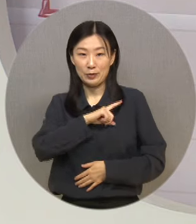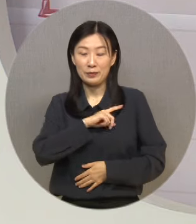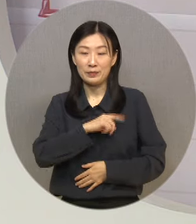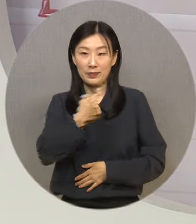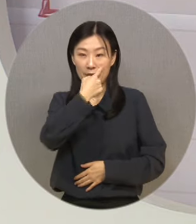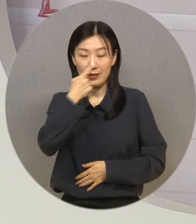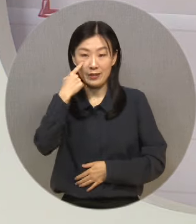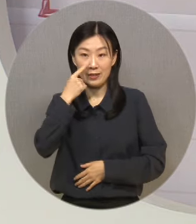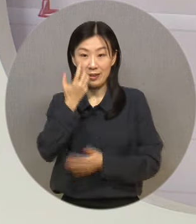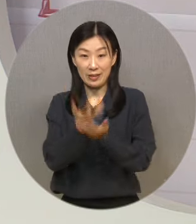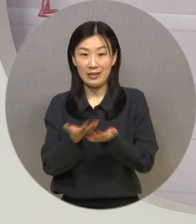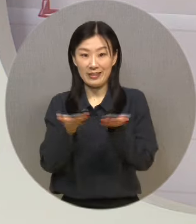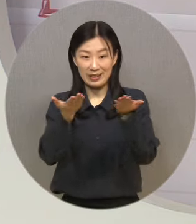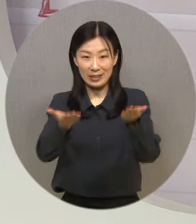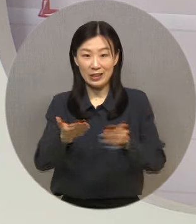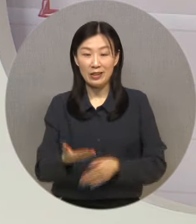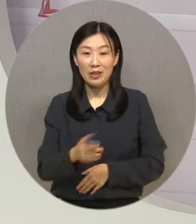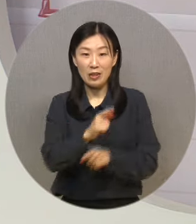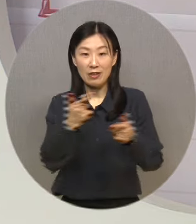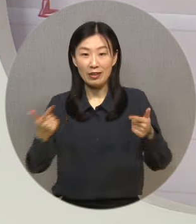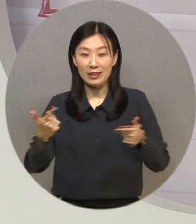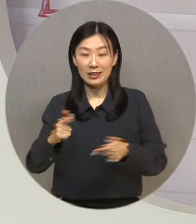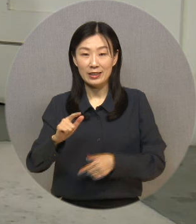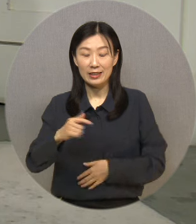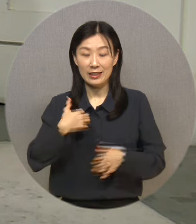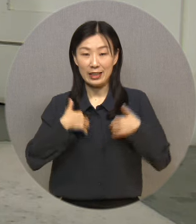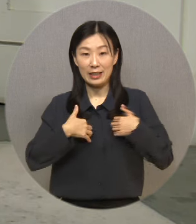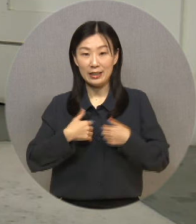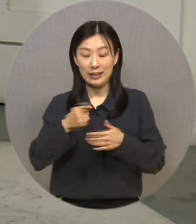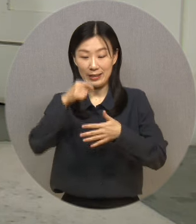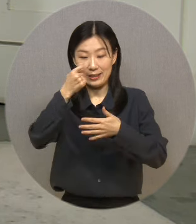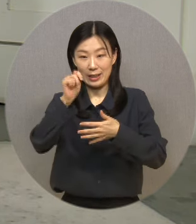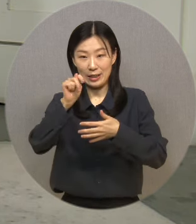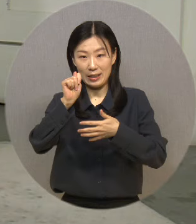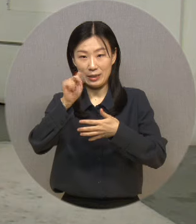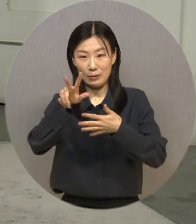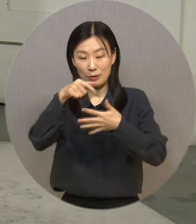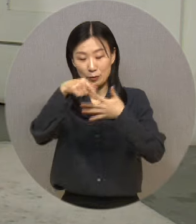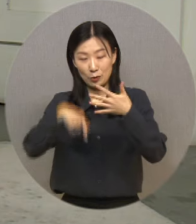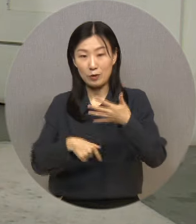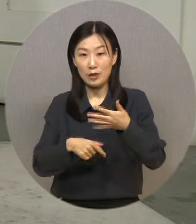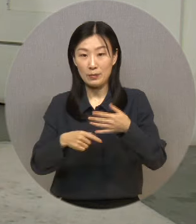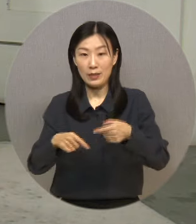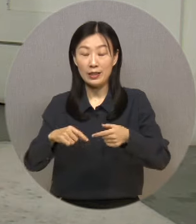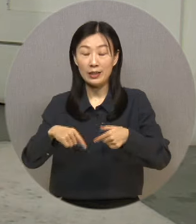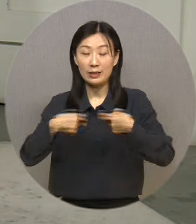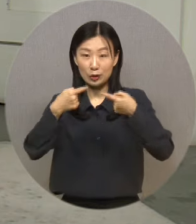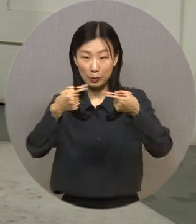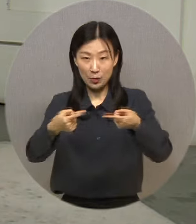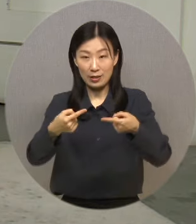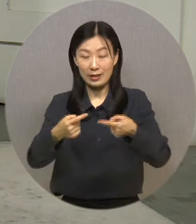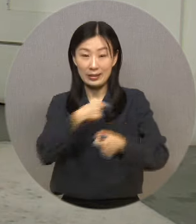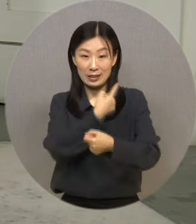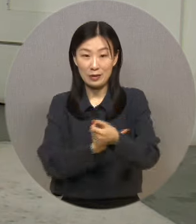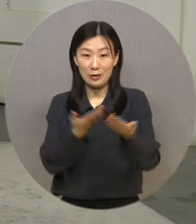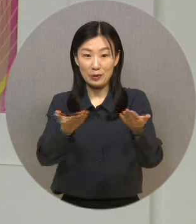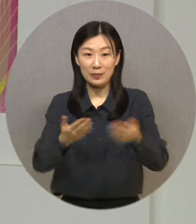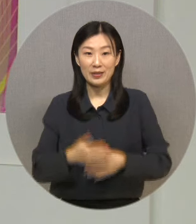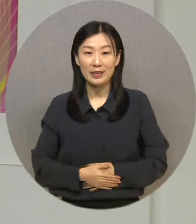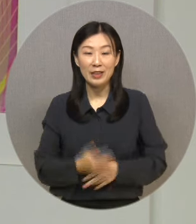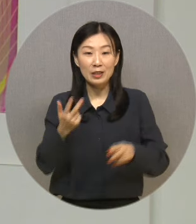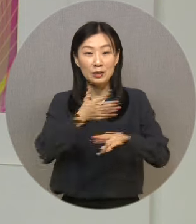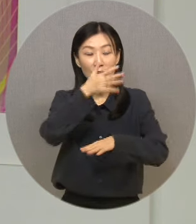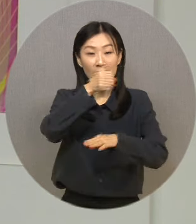각종 예능 프로그램에 출연할 기회도 제공합니다. 네, 주간 본선, 월간 결선에선 노래를 1절만 부르는데